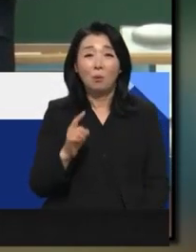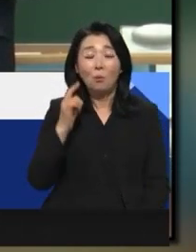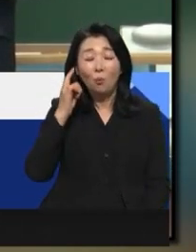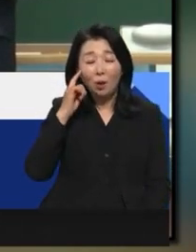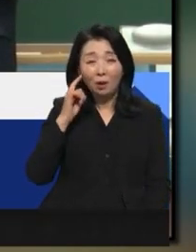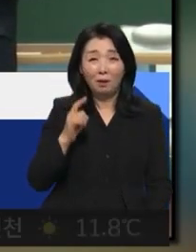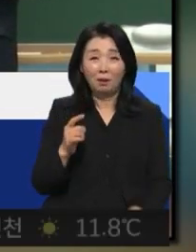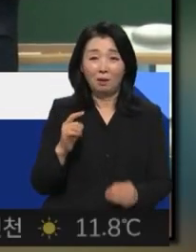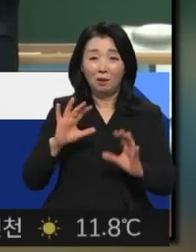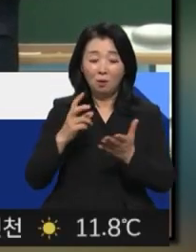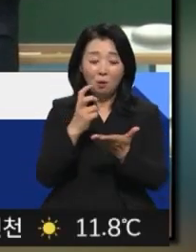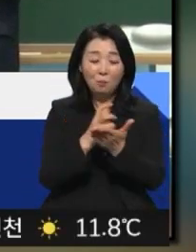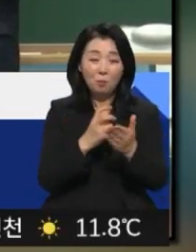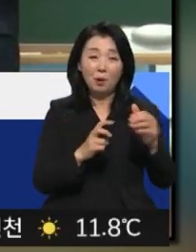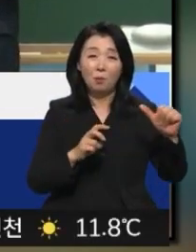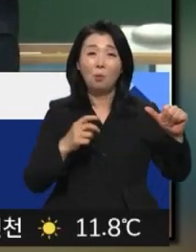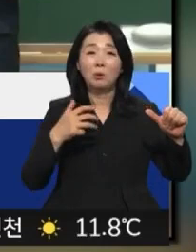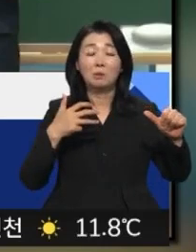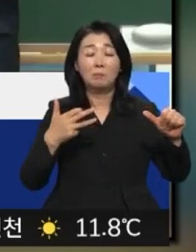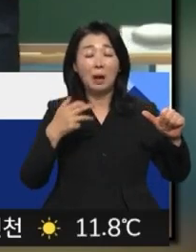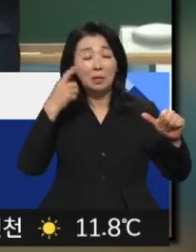5.18 정신을 헌법에다 넣겠다.